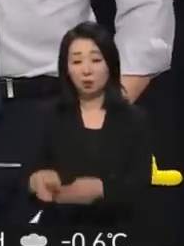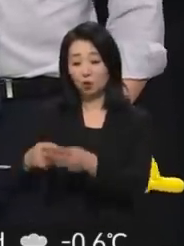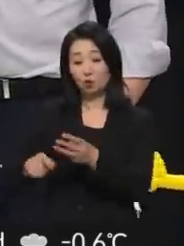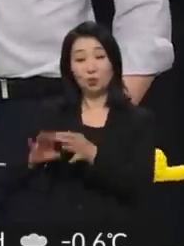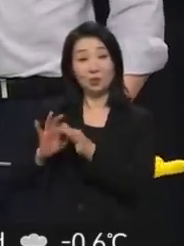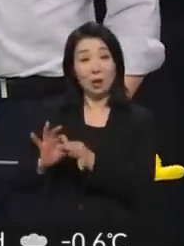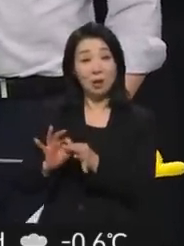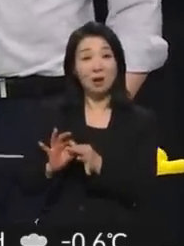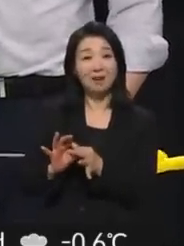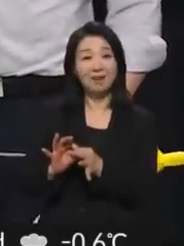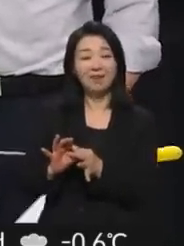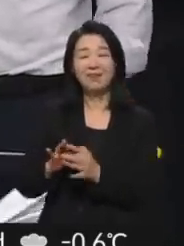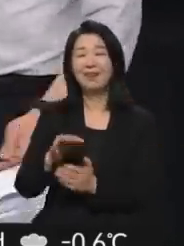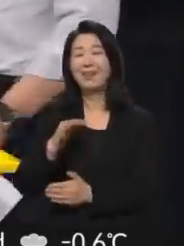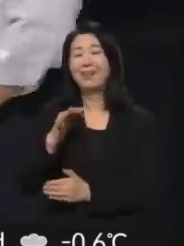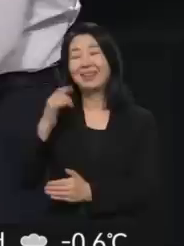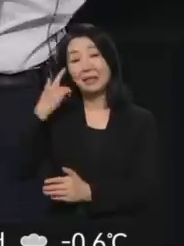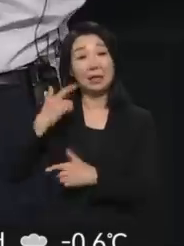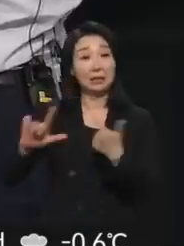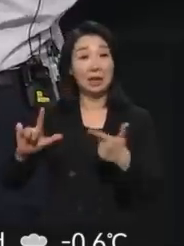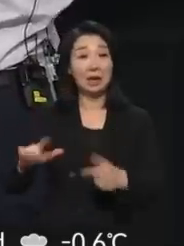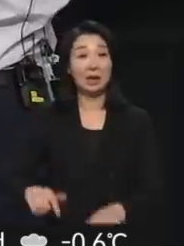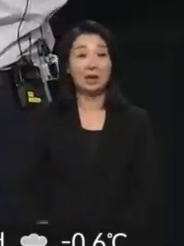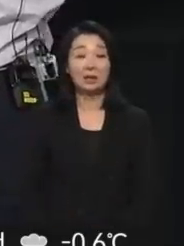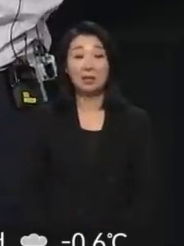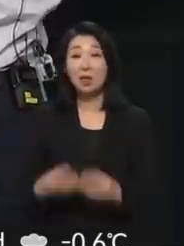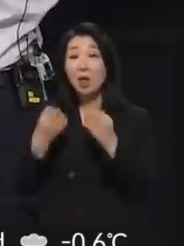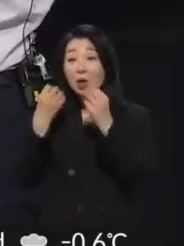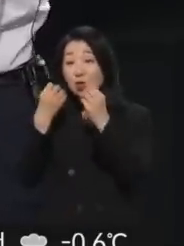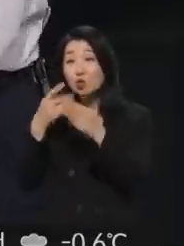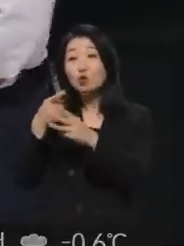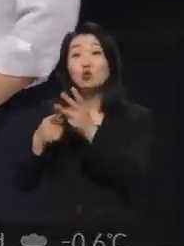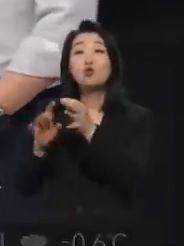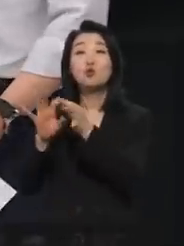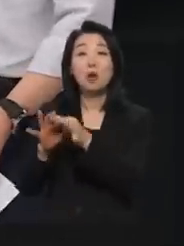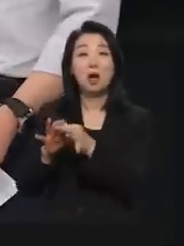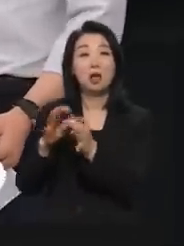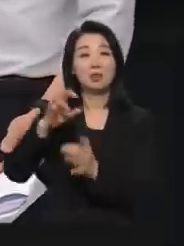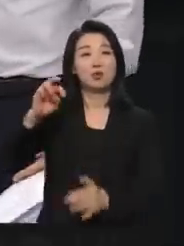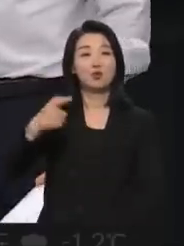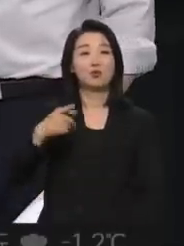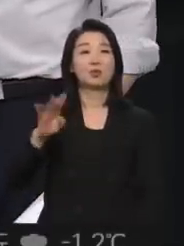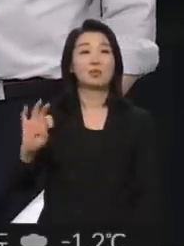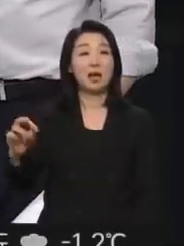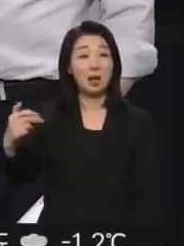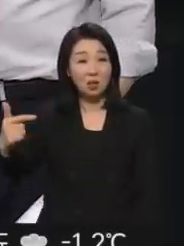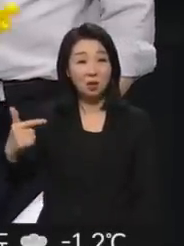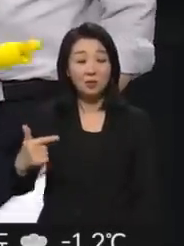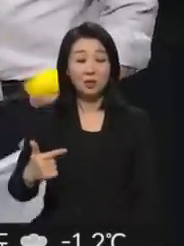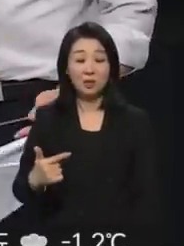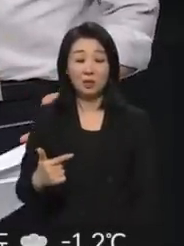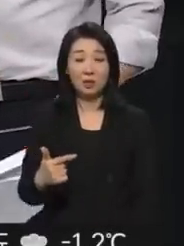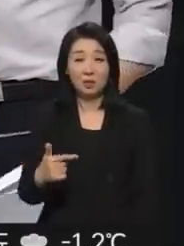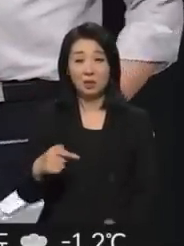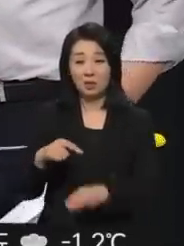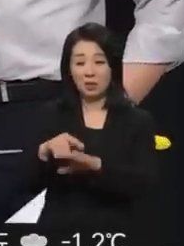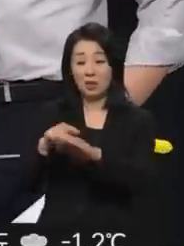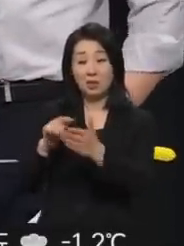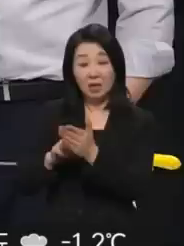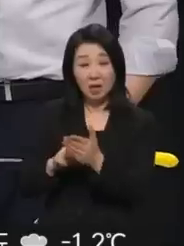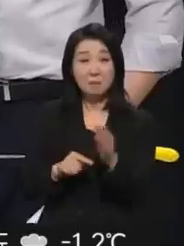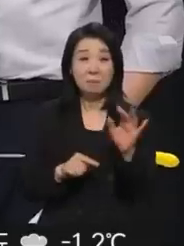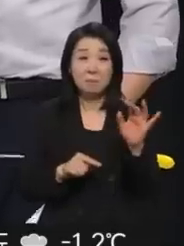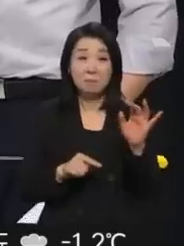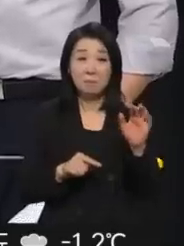안에서도 다른 목소리를 낸 이가 있습니다. 네, 신핵관 네, 윤상현 의원인데요. 당심 100%와 역선택